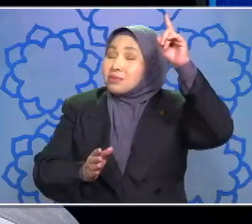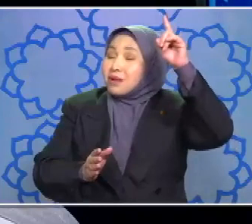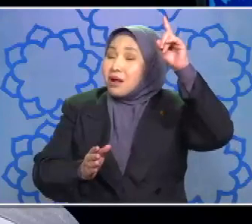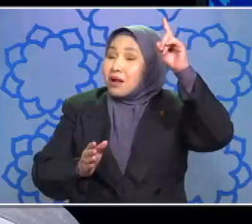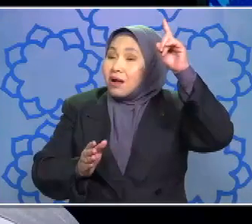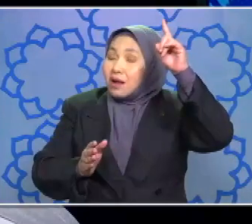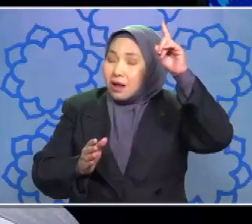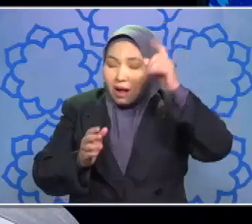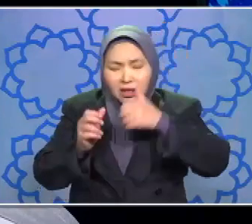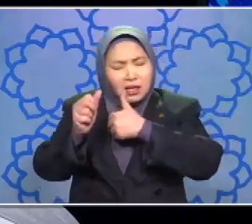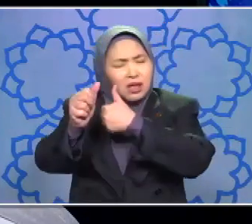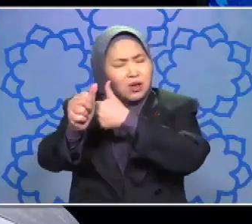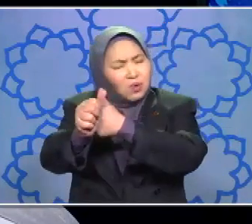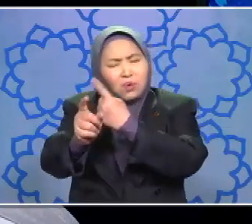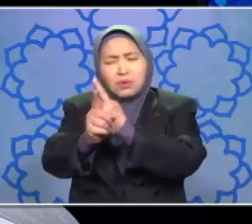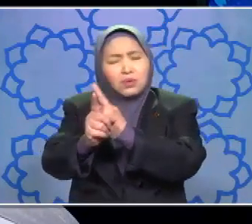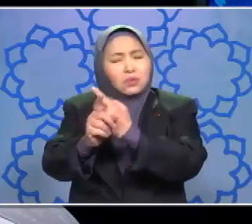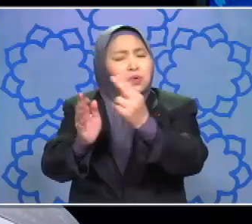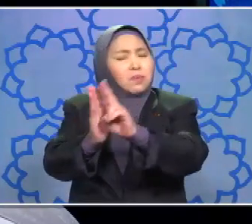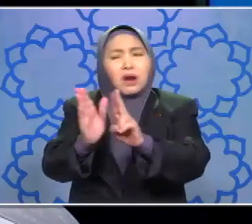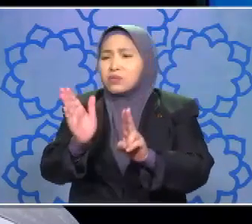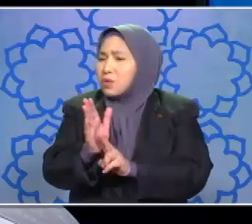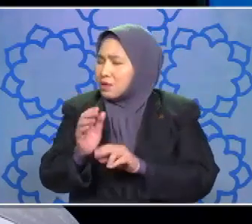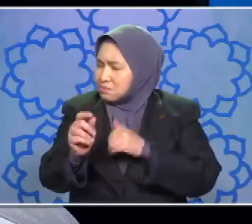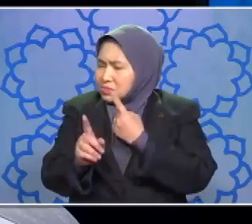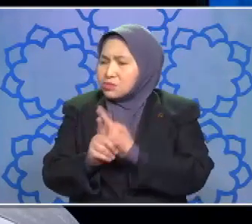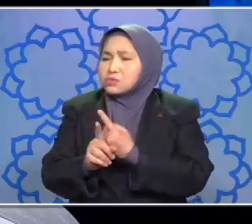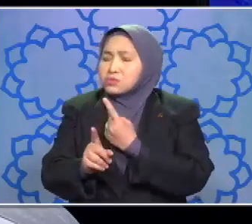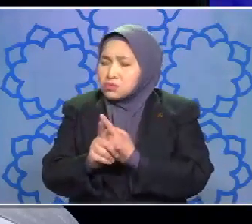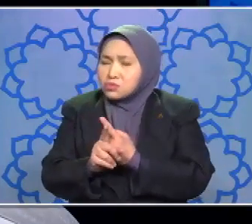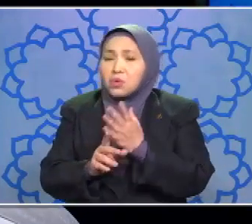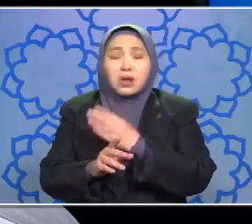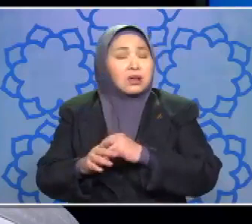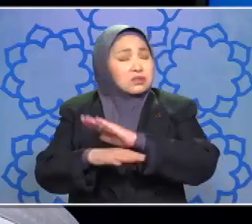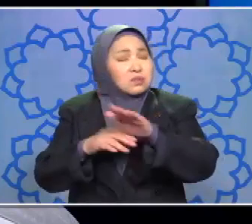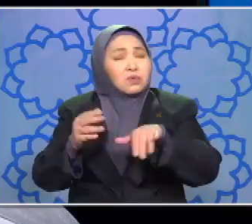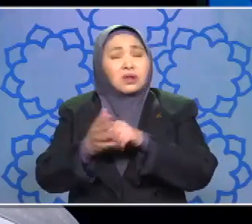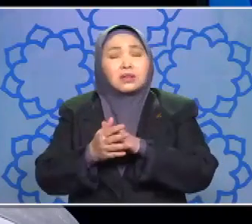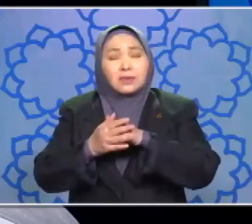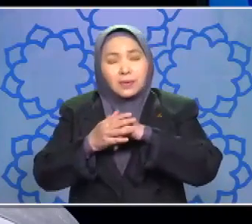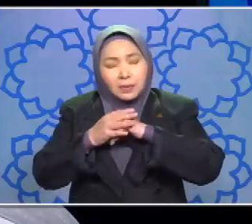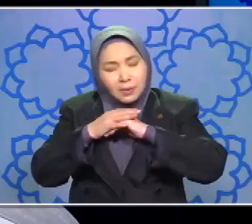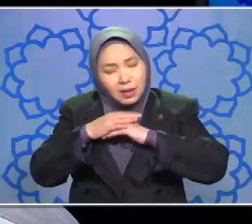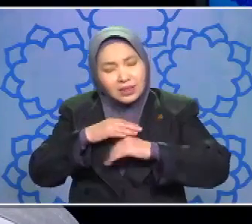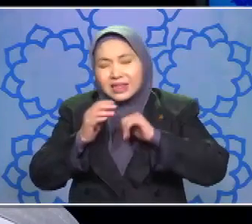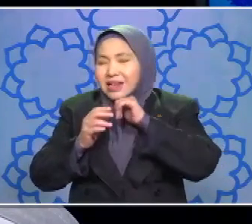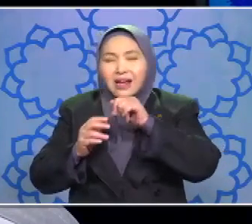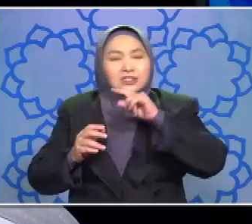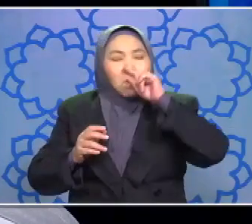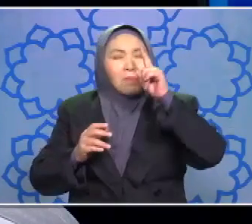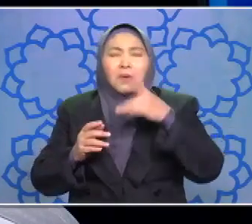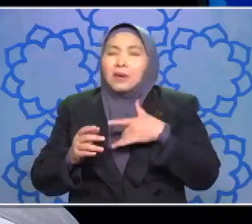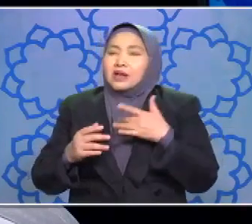bersujud ikut peraturan betul-betul, wahum dakhirun, semuanya itu merendah diri, dia merasakan